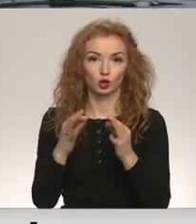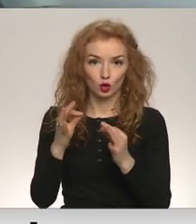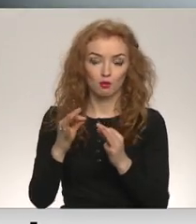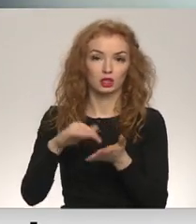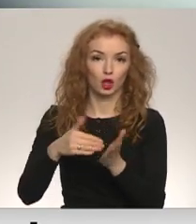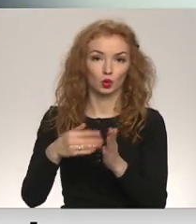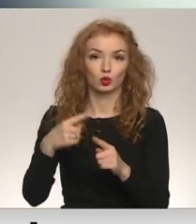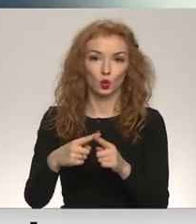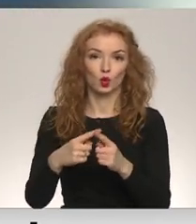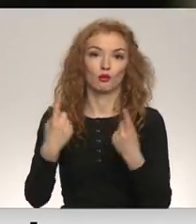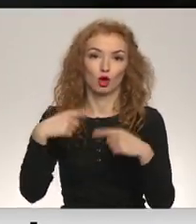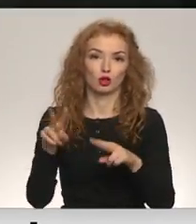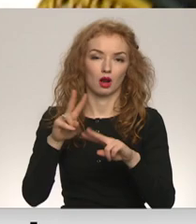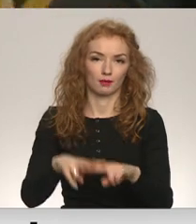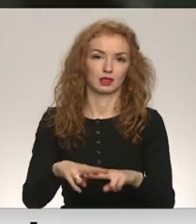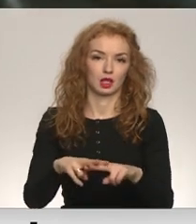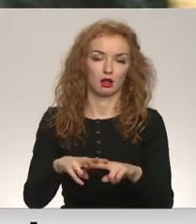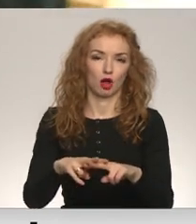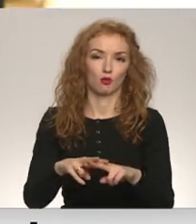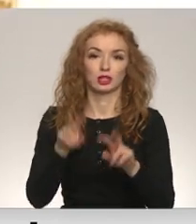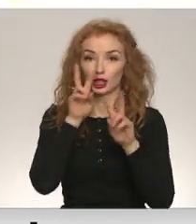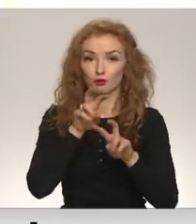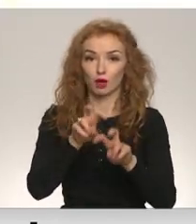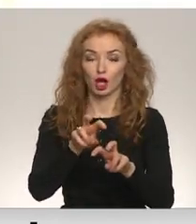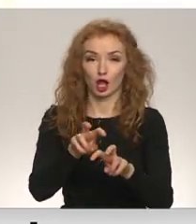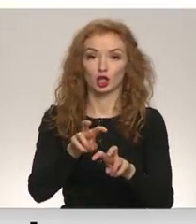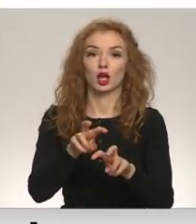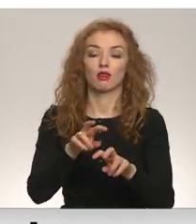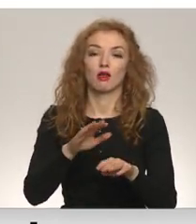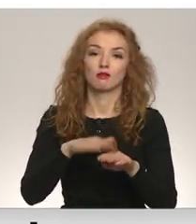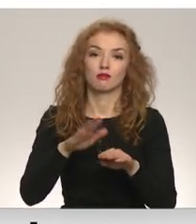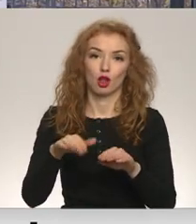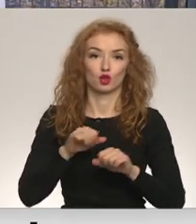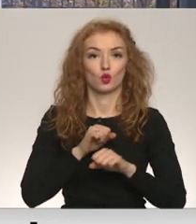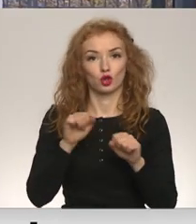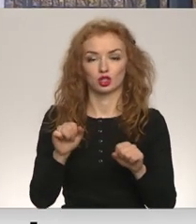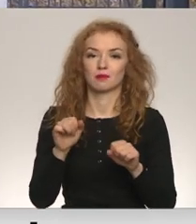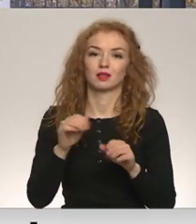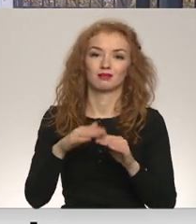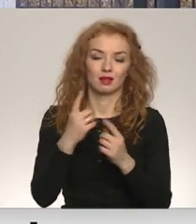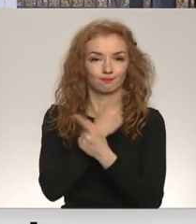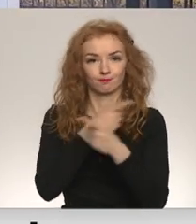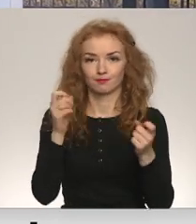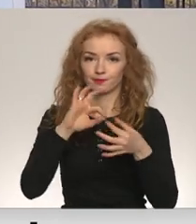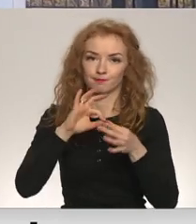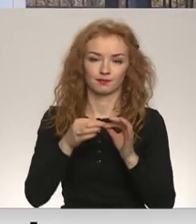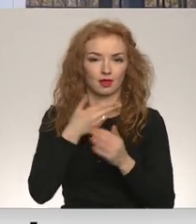un drošības līdzeklis apcietinājums. Izmeklēšanas interesēs drošības dienests plašāku informāciju pagaidām nesniedz.